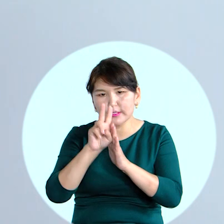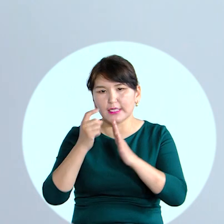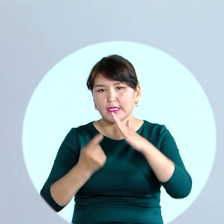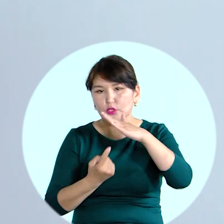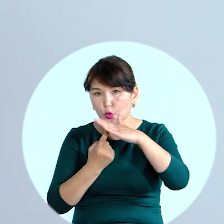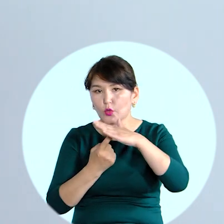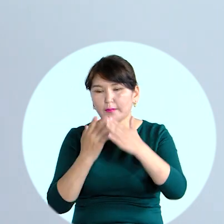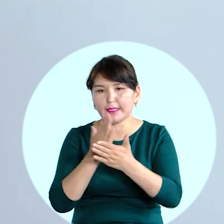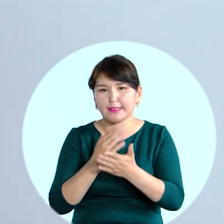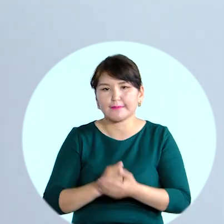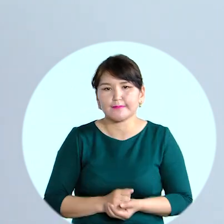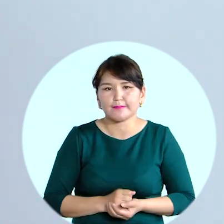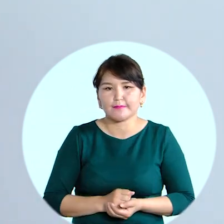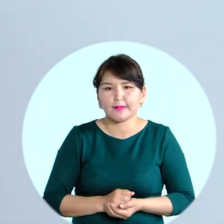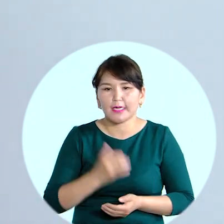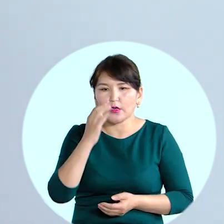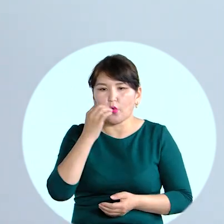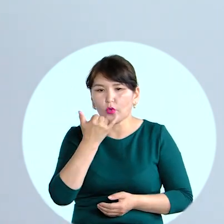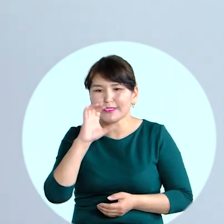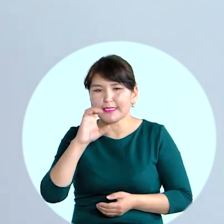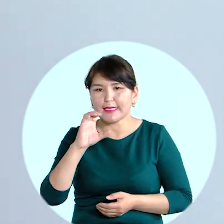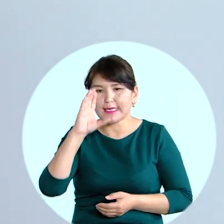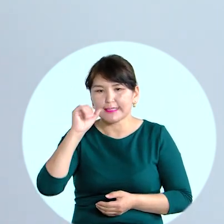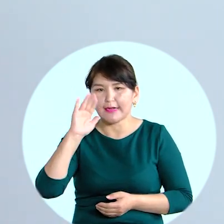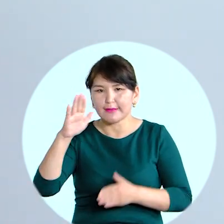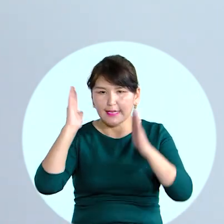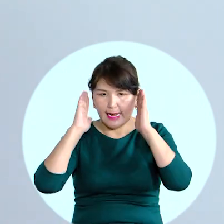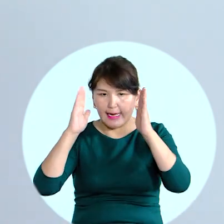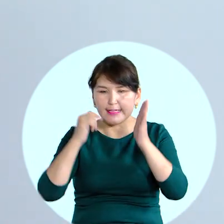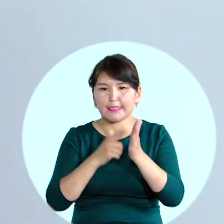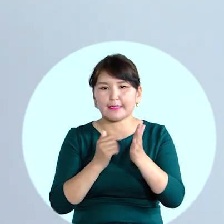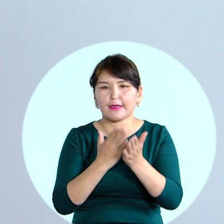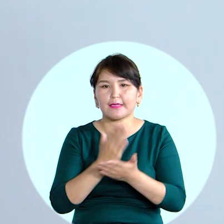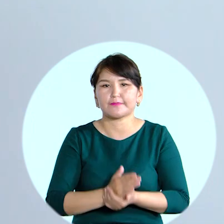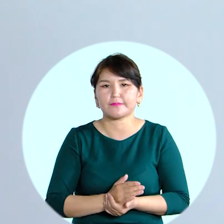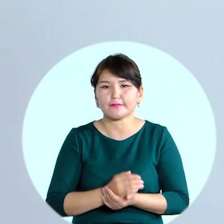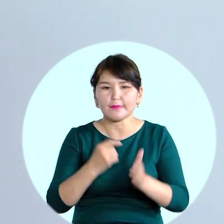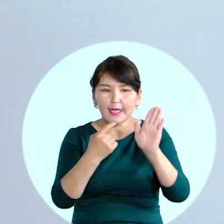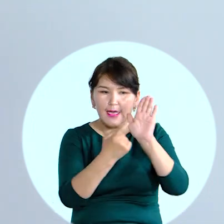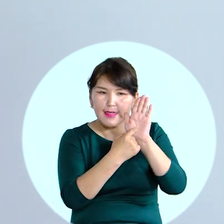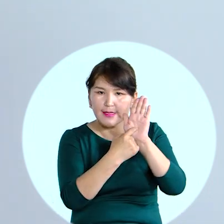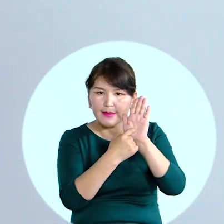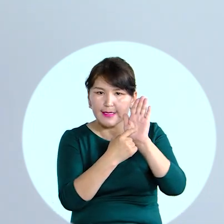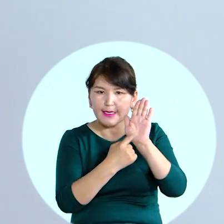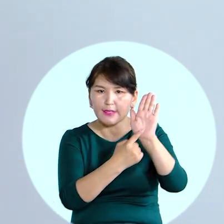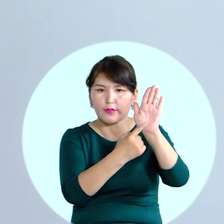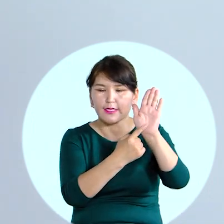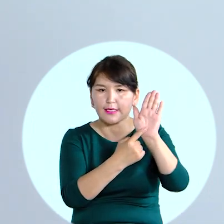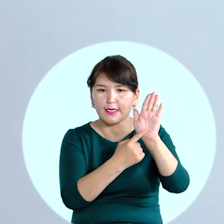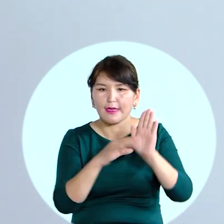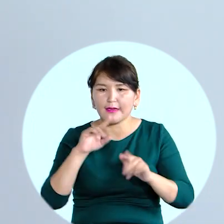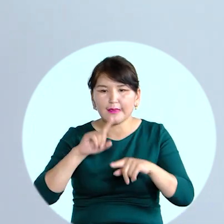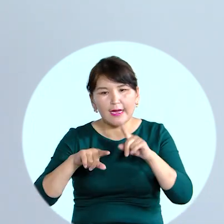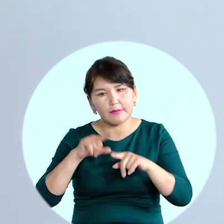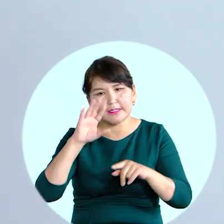суурь болдог учраас бид нар усны савнд маш их анхаарал тавих шаардлагатай байдаг байна. За тэгвэл тэмдэглэгээнүүд гэдэг юм